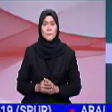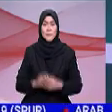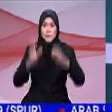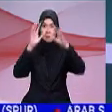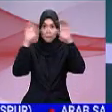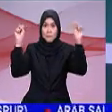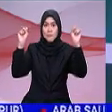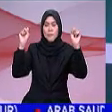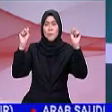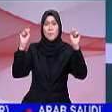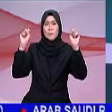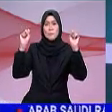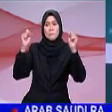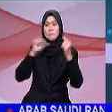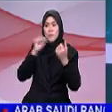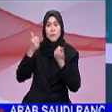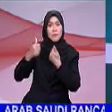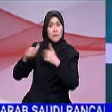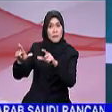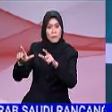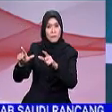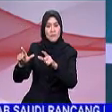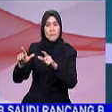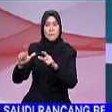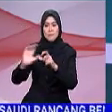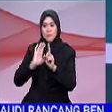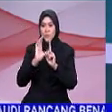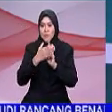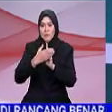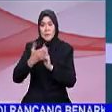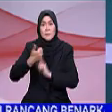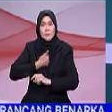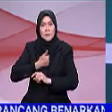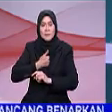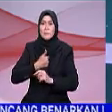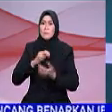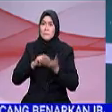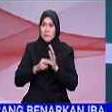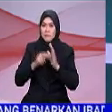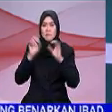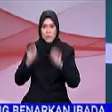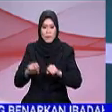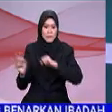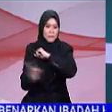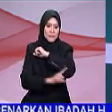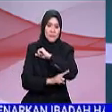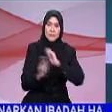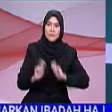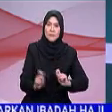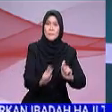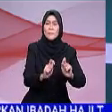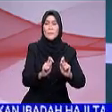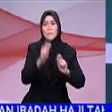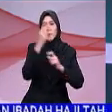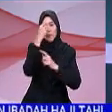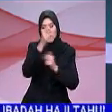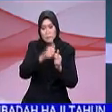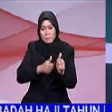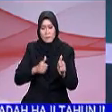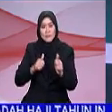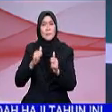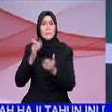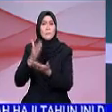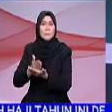Majikan yang tidak membenarkan pekerjanya menjalani kuarantin kendiri boleh dikenakan tindakan mengikut Akta Pencegahan dan Pengawalan Penyakit